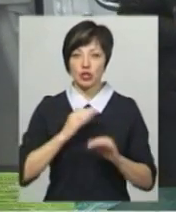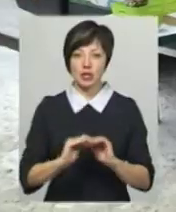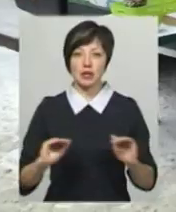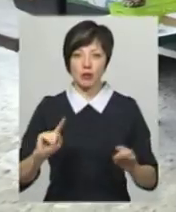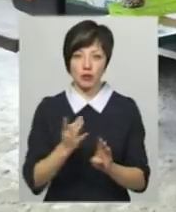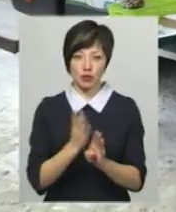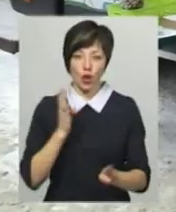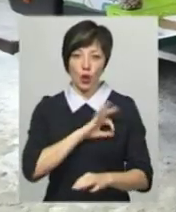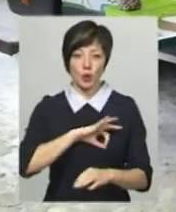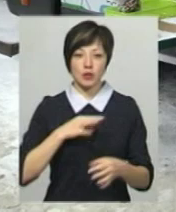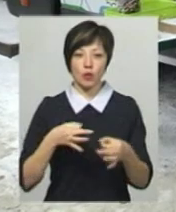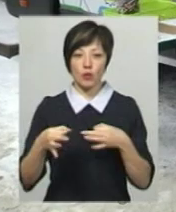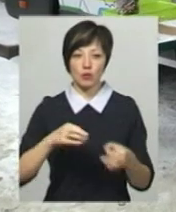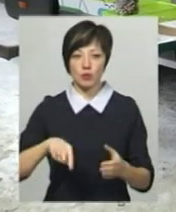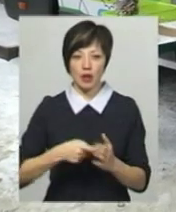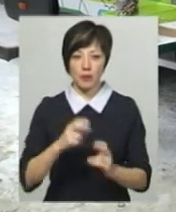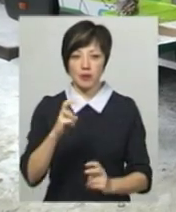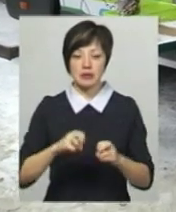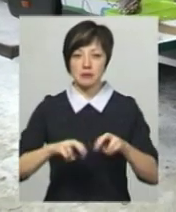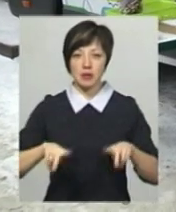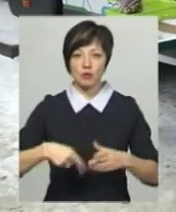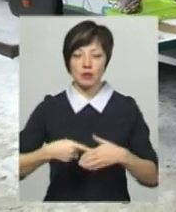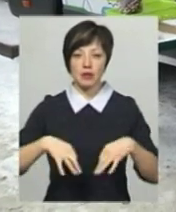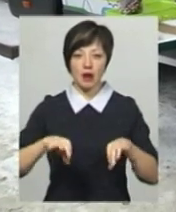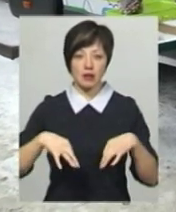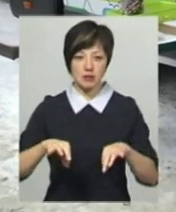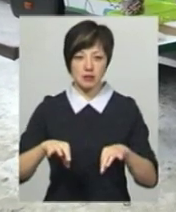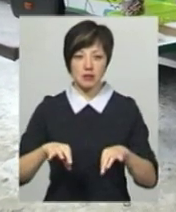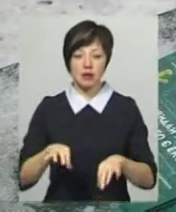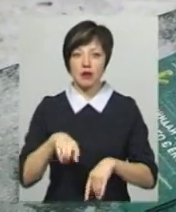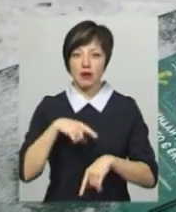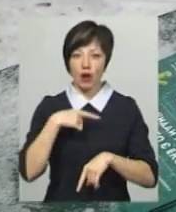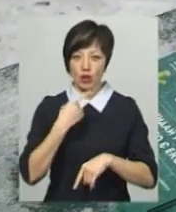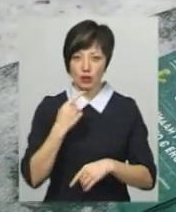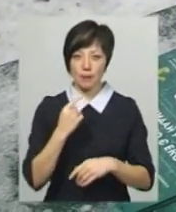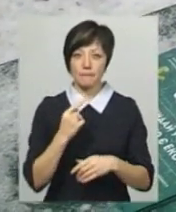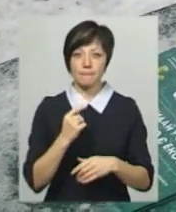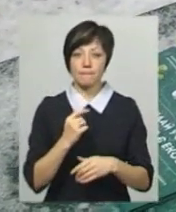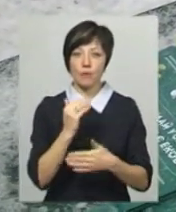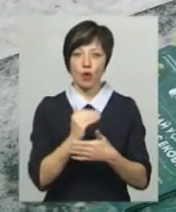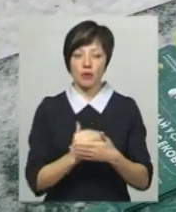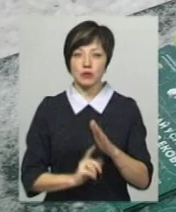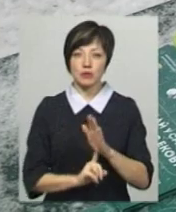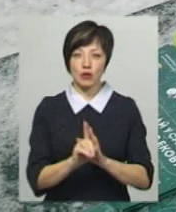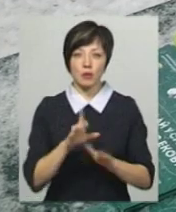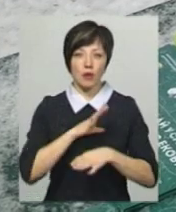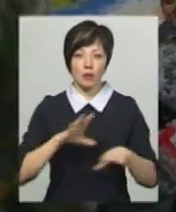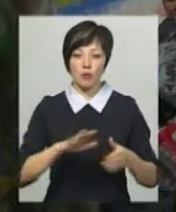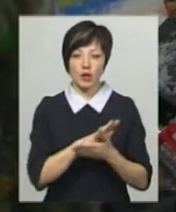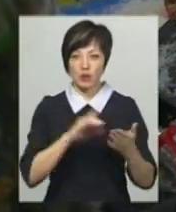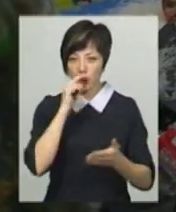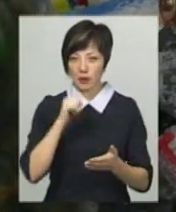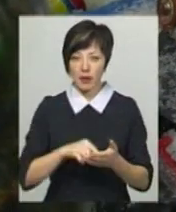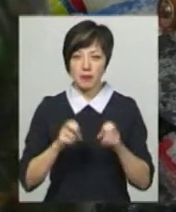чергу. Юрист-консульт комунального підприємства «Спецкомунтранс» Євгенія Смолієнко каже, програму започаткували, аби уникнути подальшого